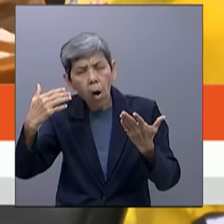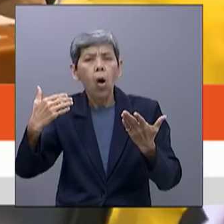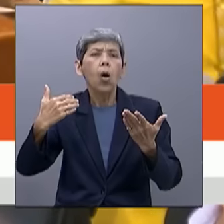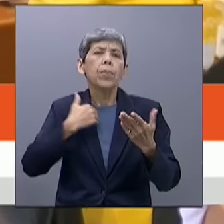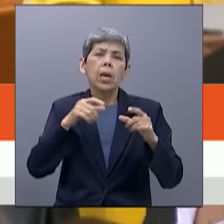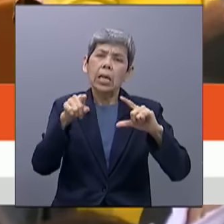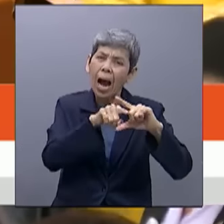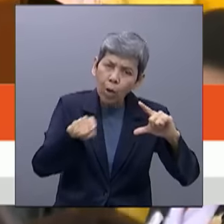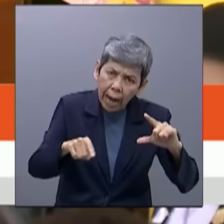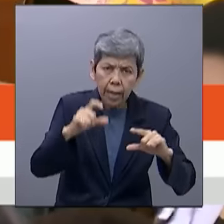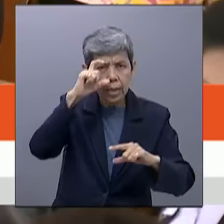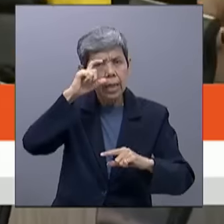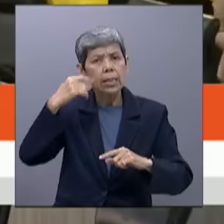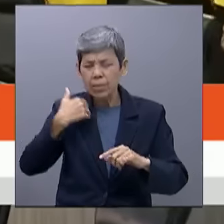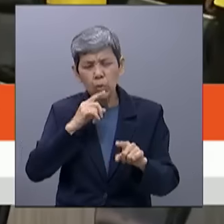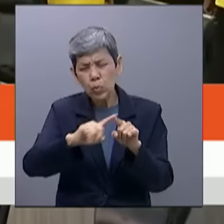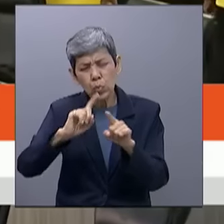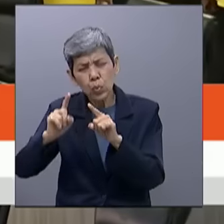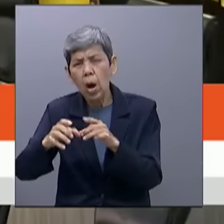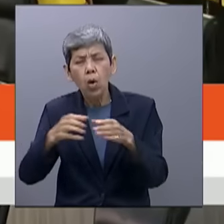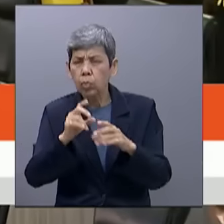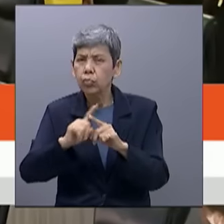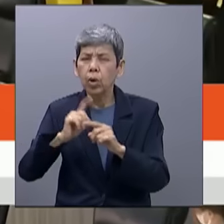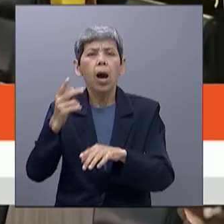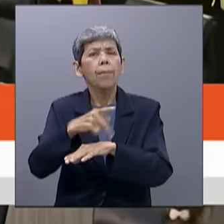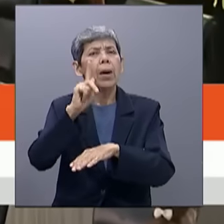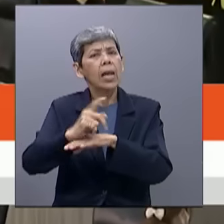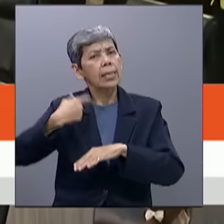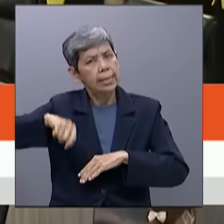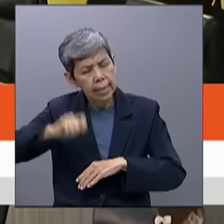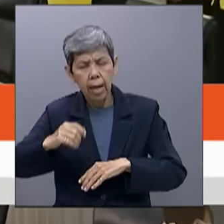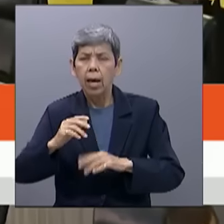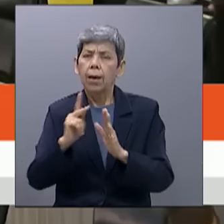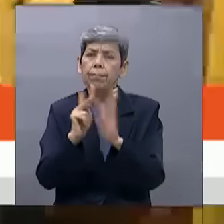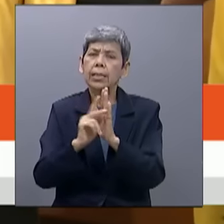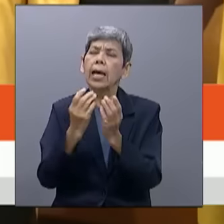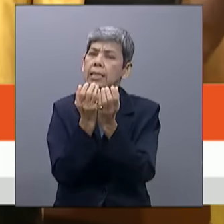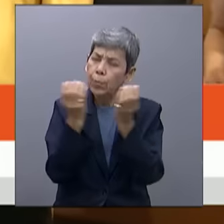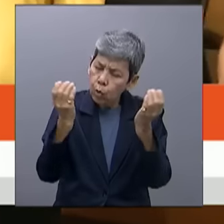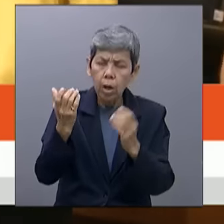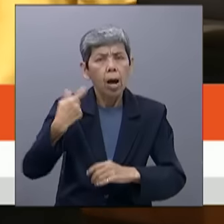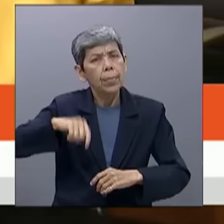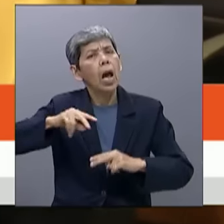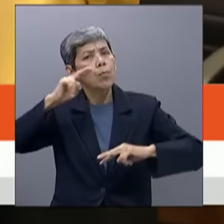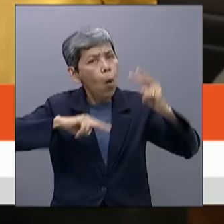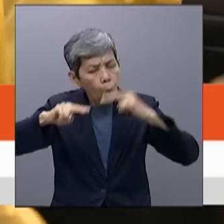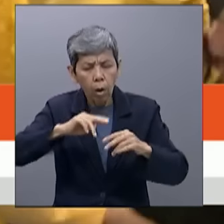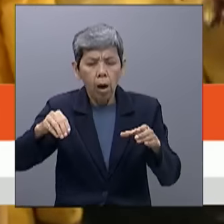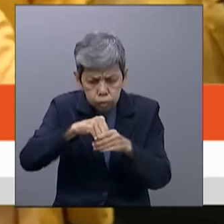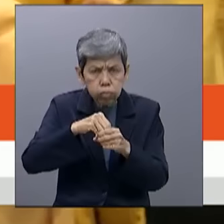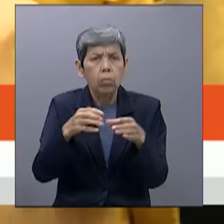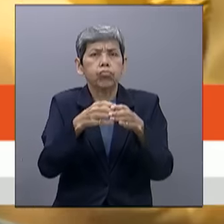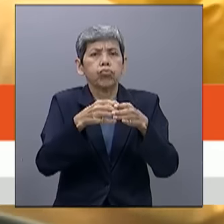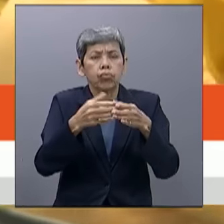ยแล้วก็คนในองค์กรอิสระประธานศาลฎีกาประธานศาลรัฐธรรมนูญประธานศาลปกครองก็ส่งราย